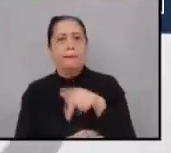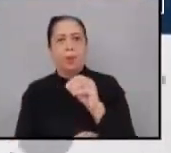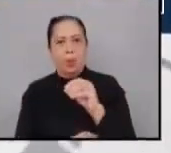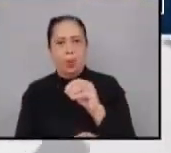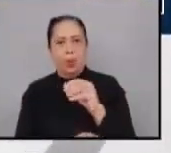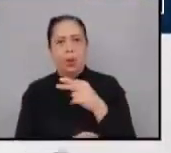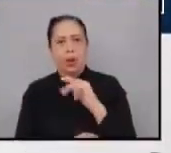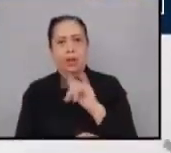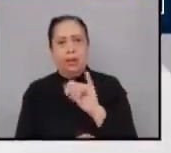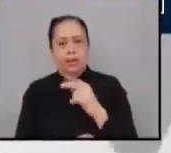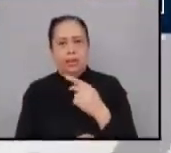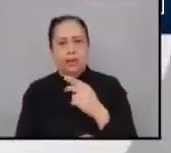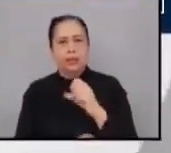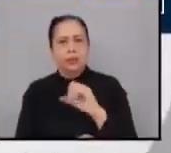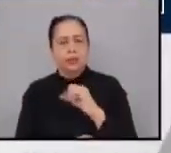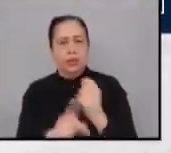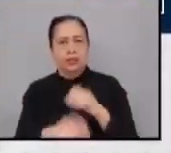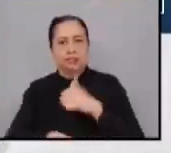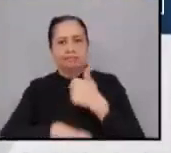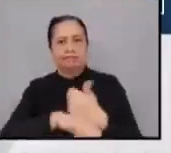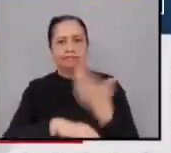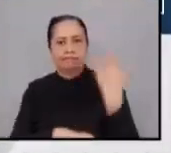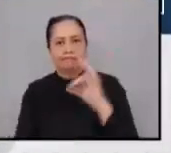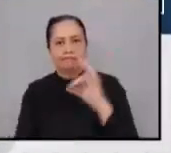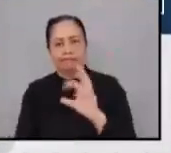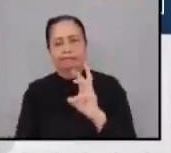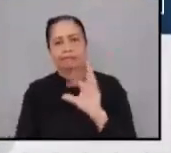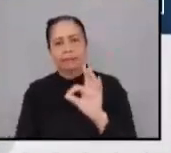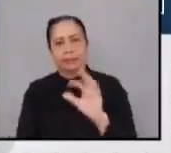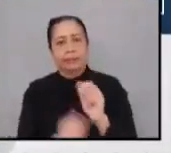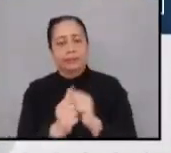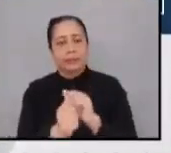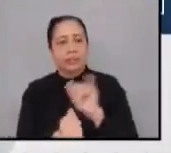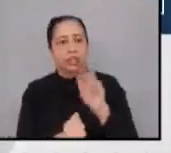itinatag noong 1969, kasama sina Jim Paredes